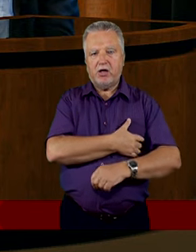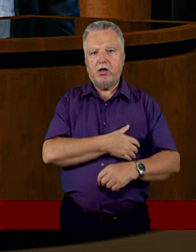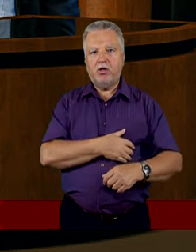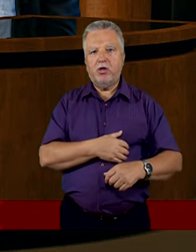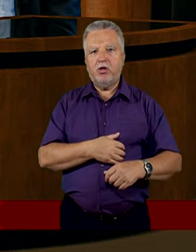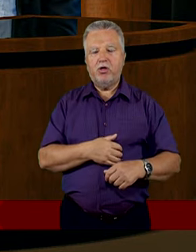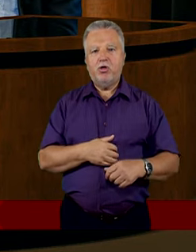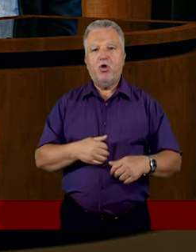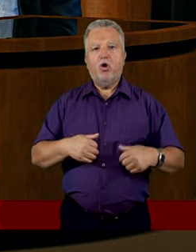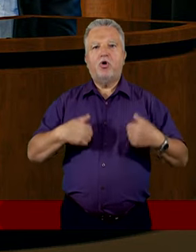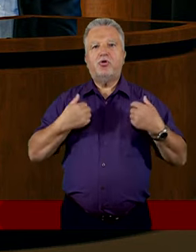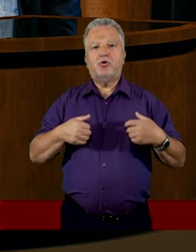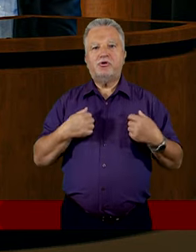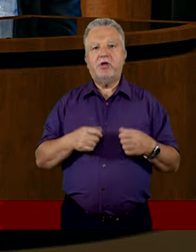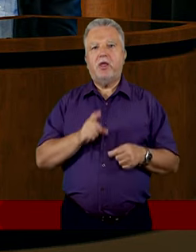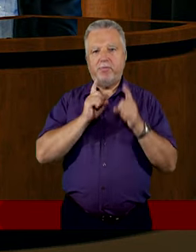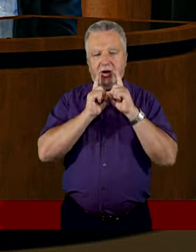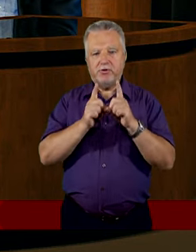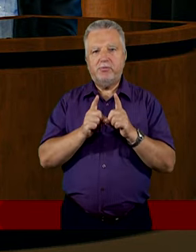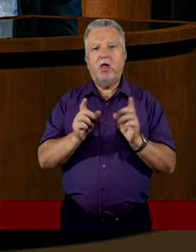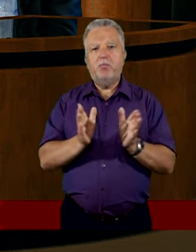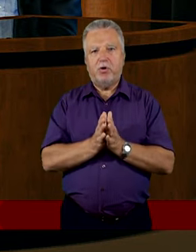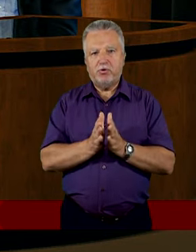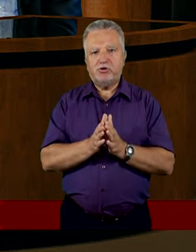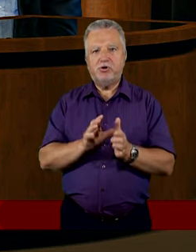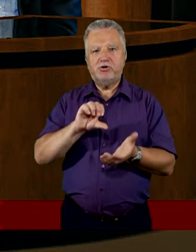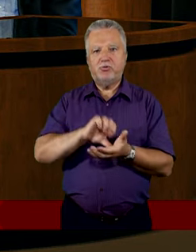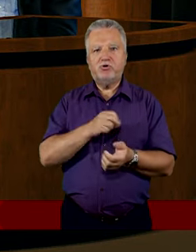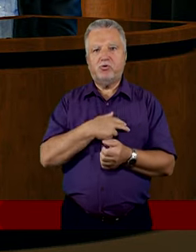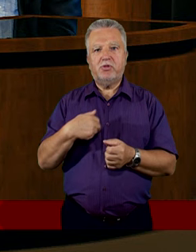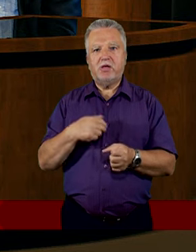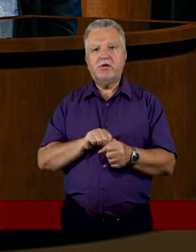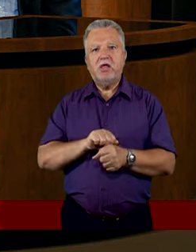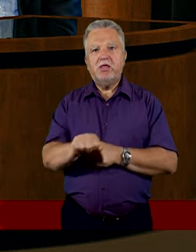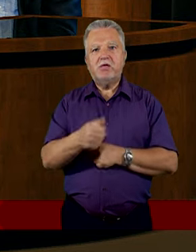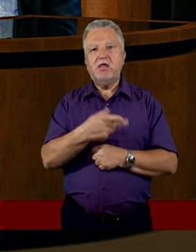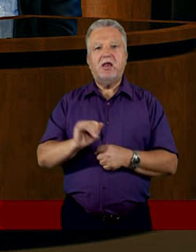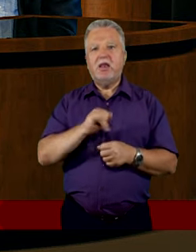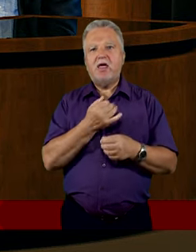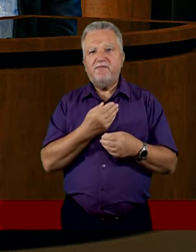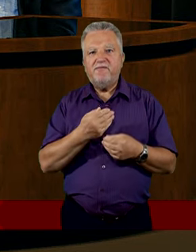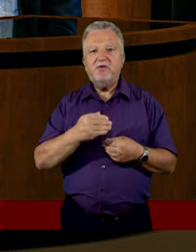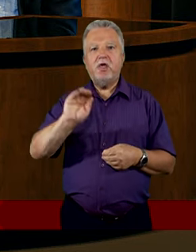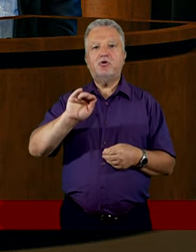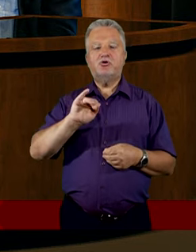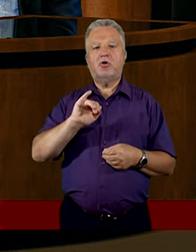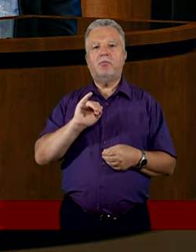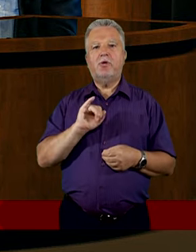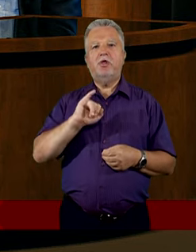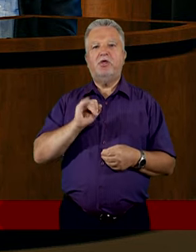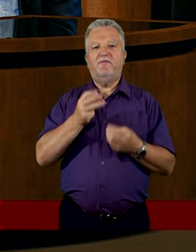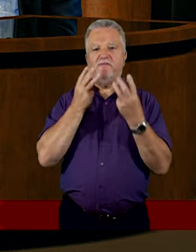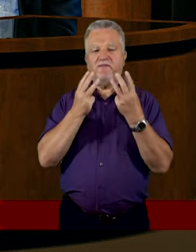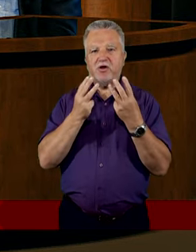Odrodzenie prawdziwej pobożności wśród nas jest największą i najpilniejszą